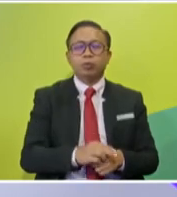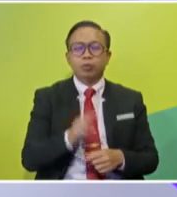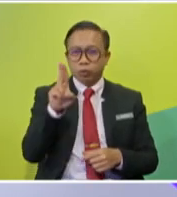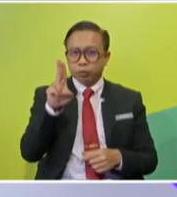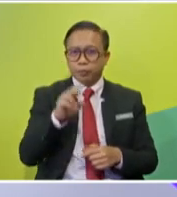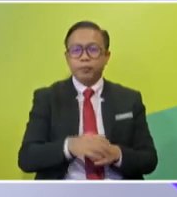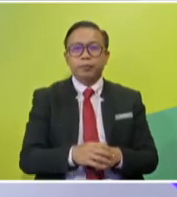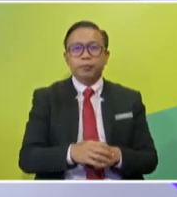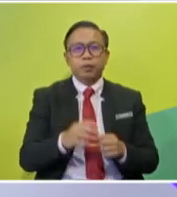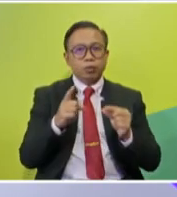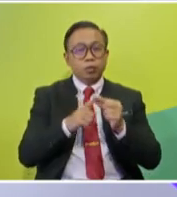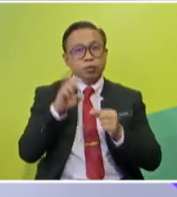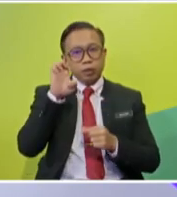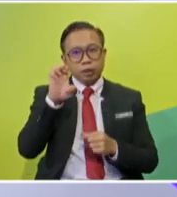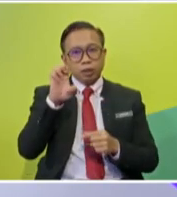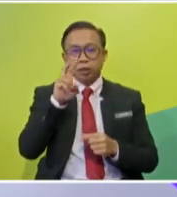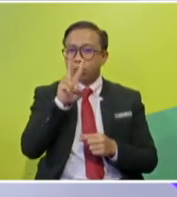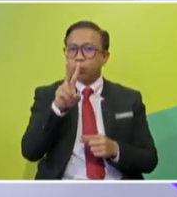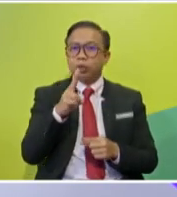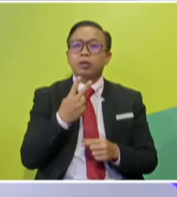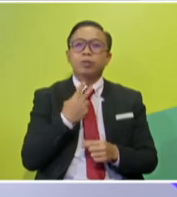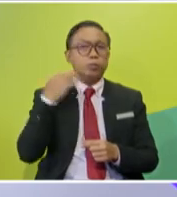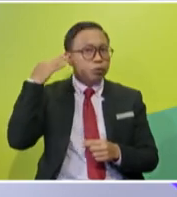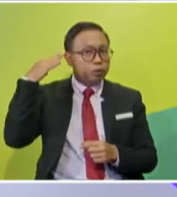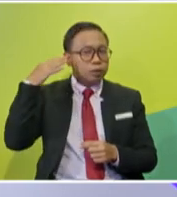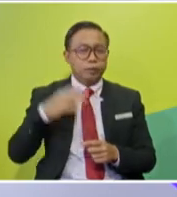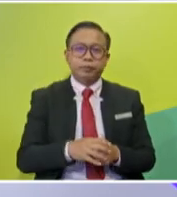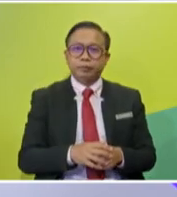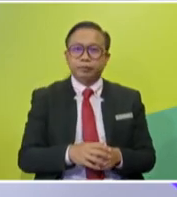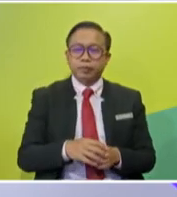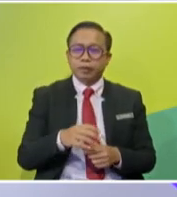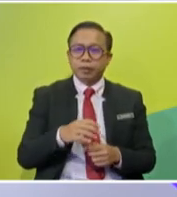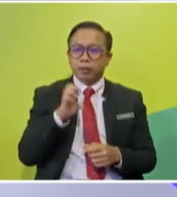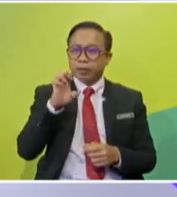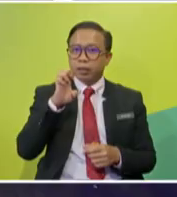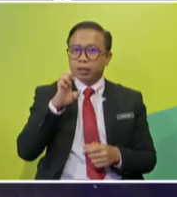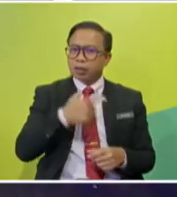huruf i di agen ada dua bunyi Gua panggil